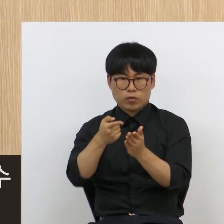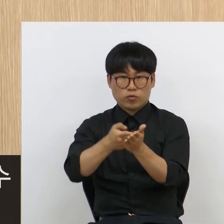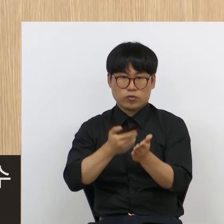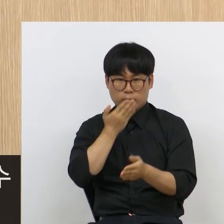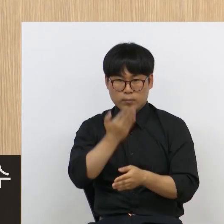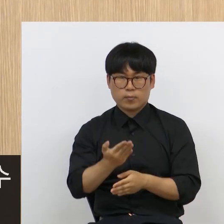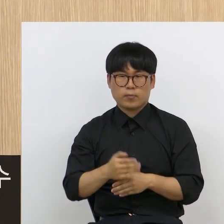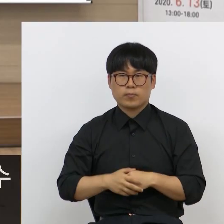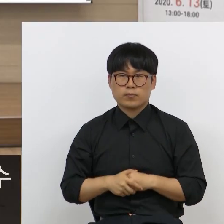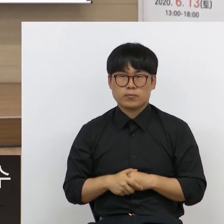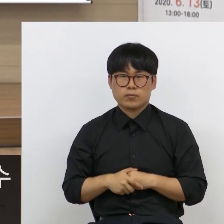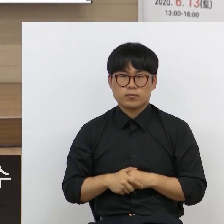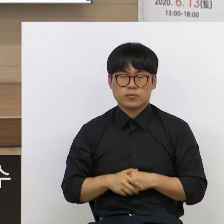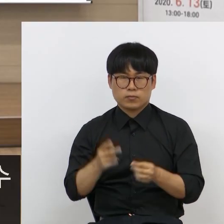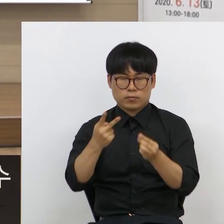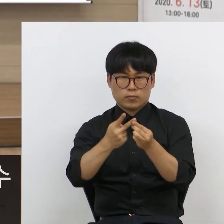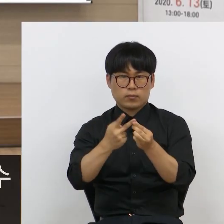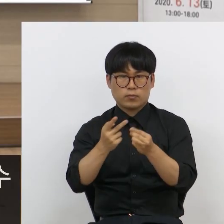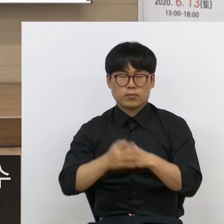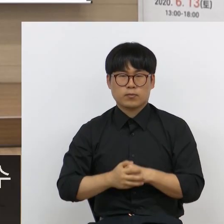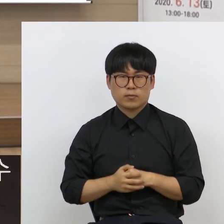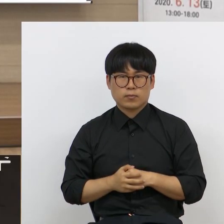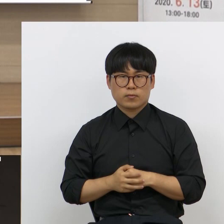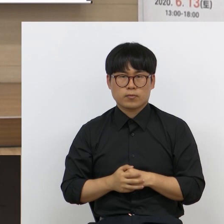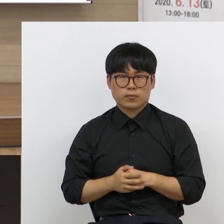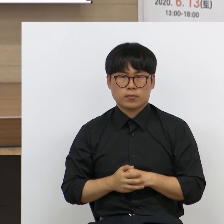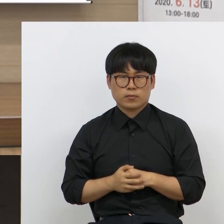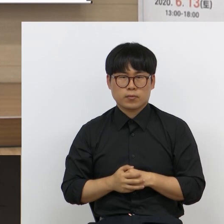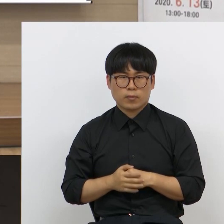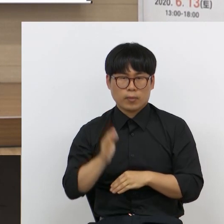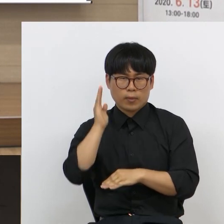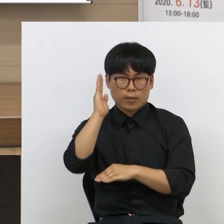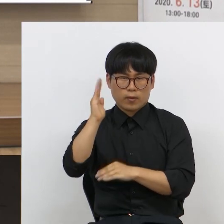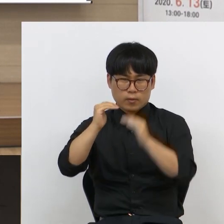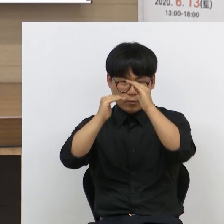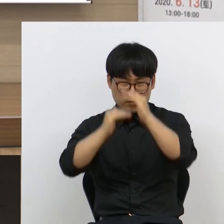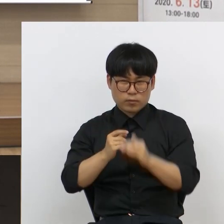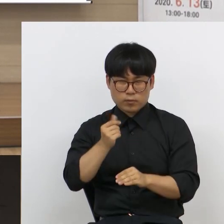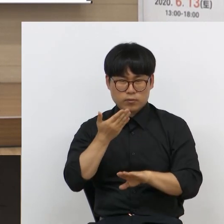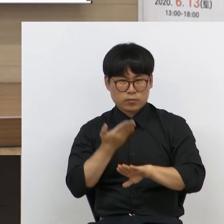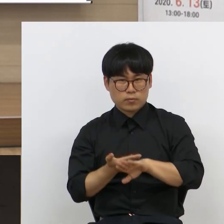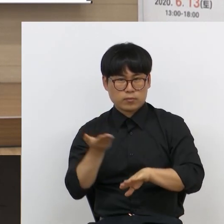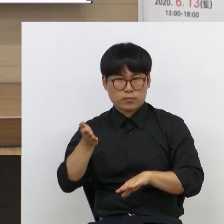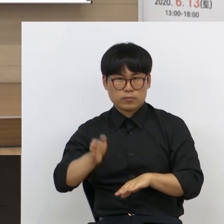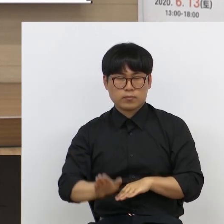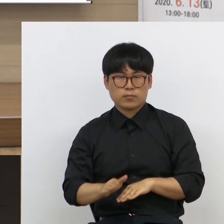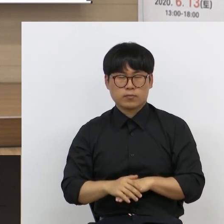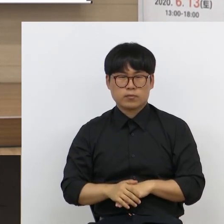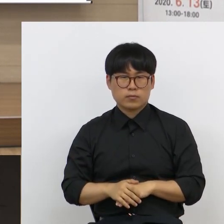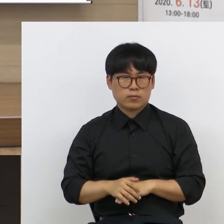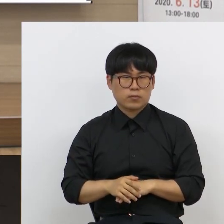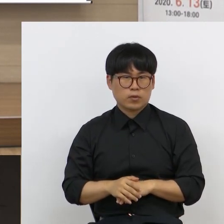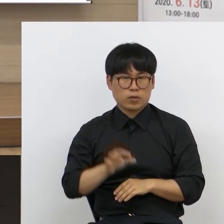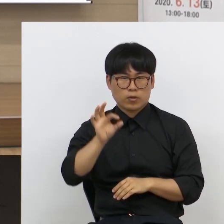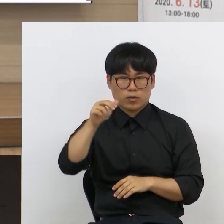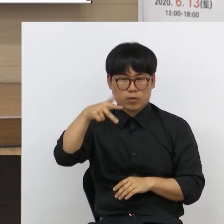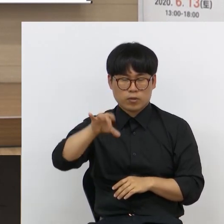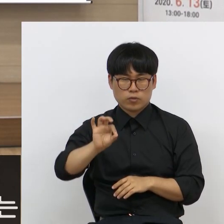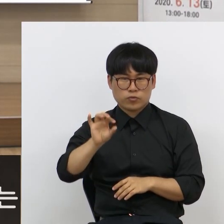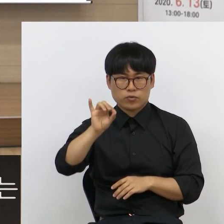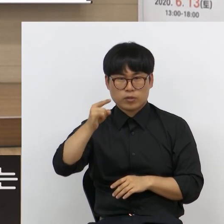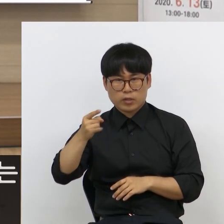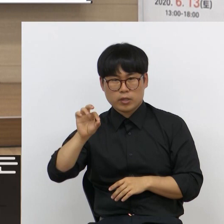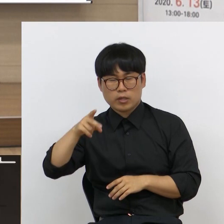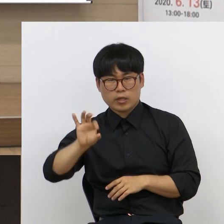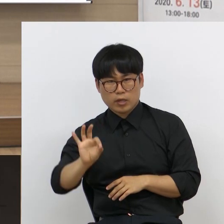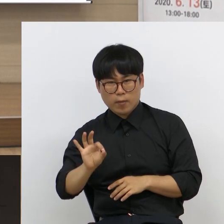예. 네, 두 번째 질문은 강의 내용하고는 조금 약간 상반되긴 한데요. 중이염이 발생했을 때